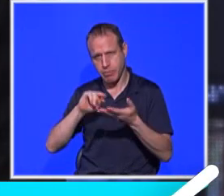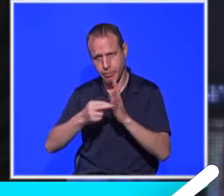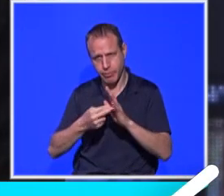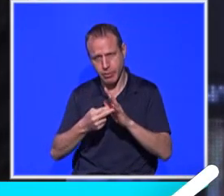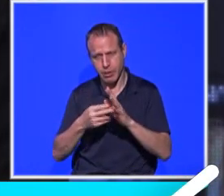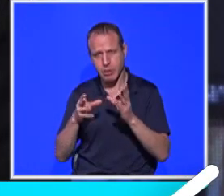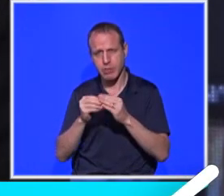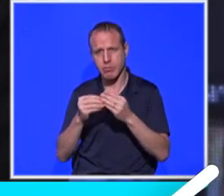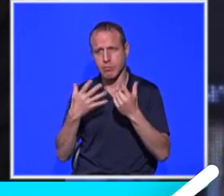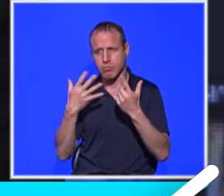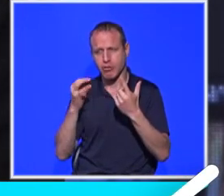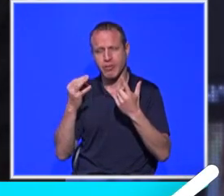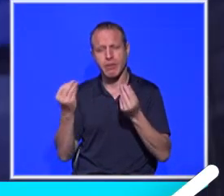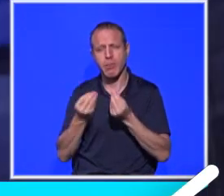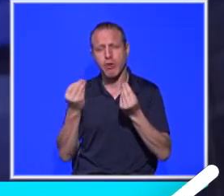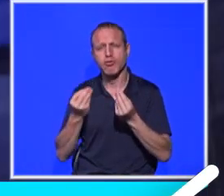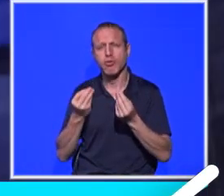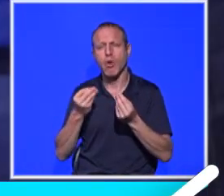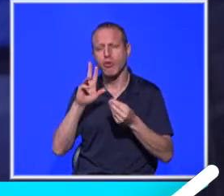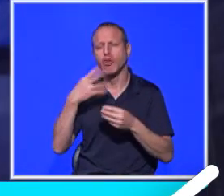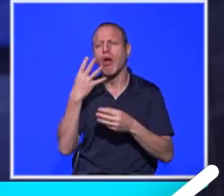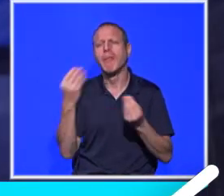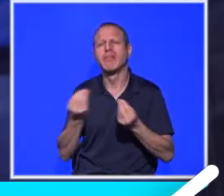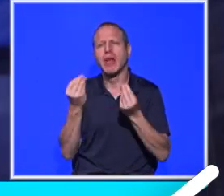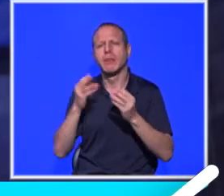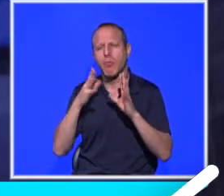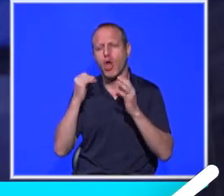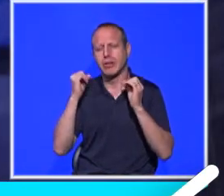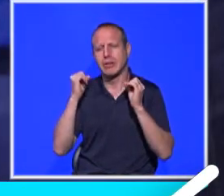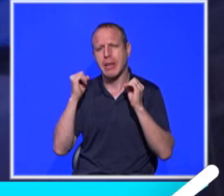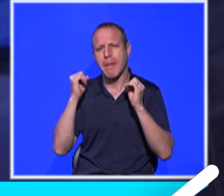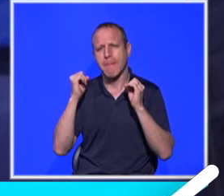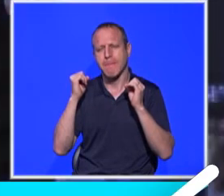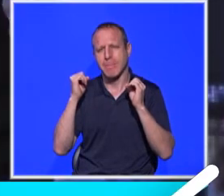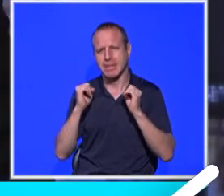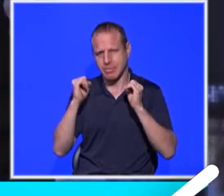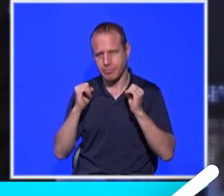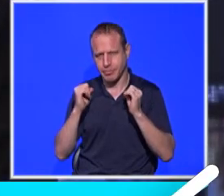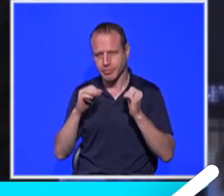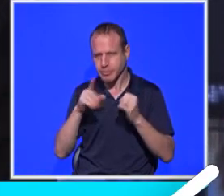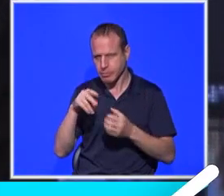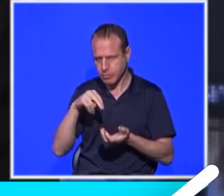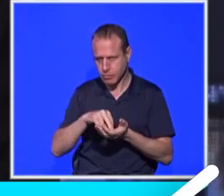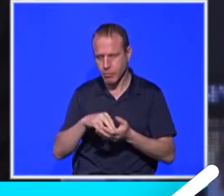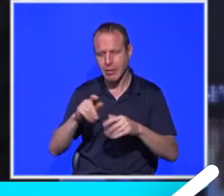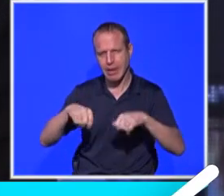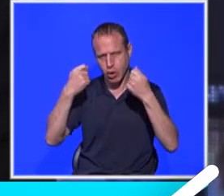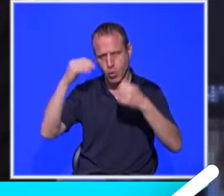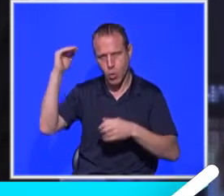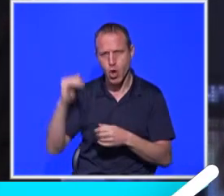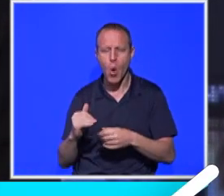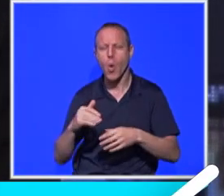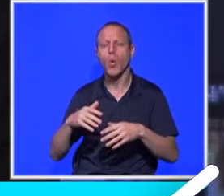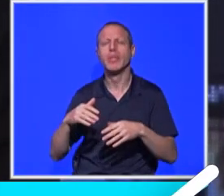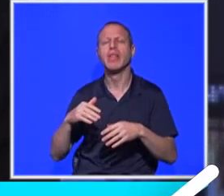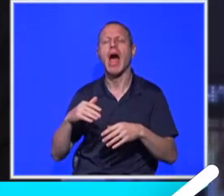סעיפים. עם 70 ומשהו סעיפים, אבל יש 4 דברים מאוד ברורים שאני מאוד רוצה לחברה שלי. אם אתה עומד ב4 דברים, ביניהם רמת החינוך הירודה בחברה